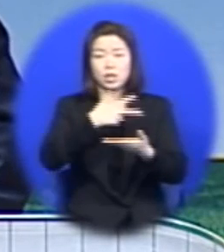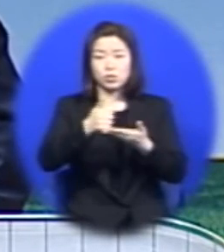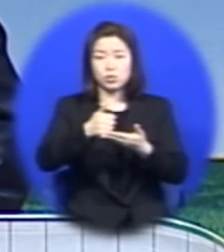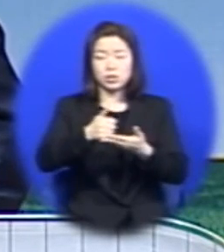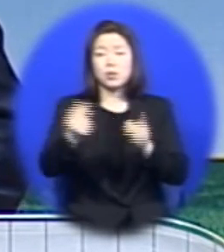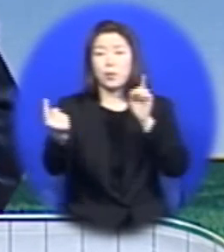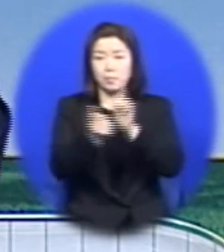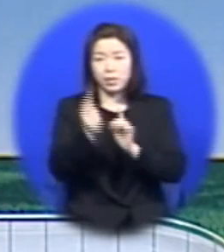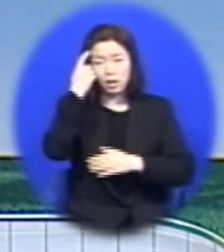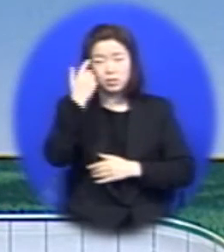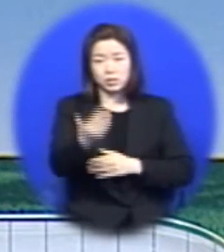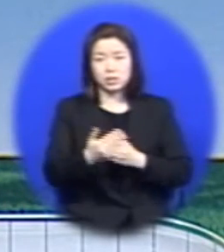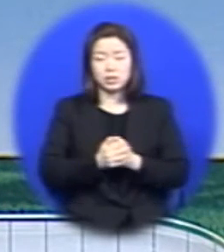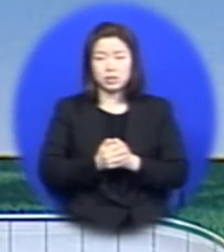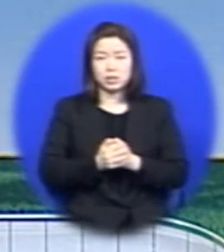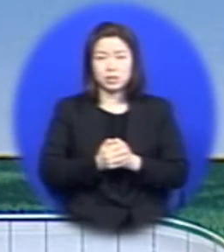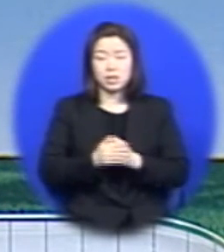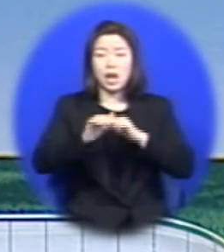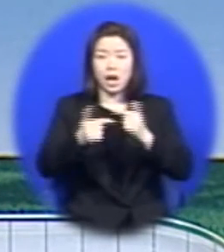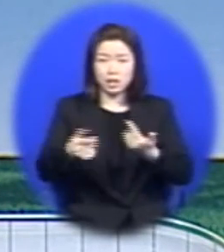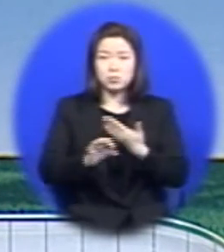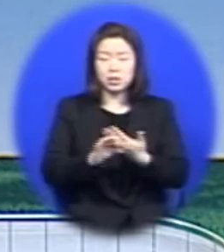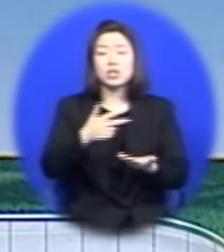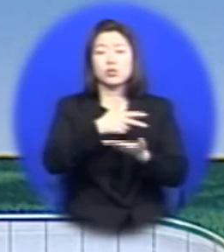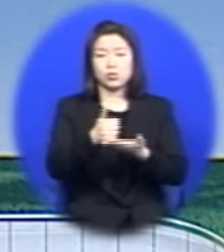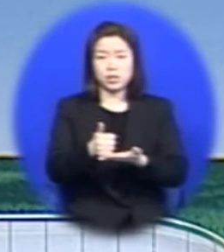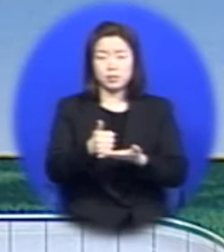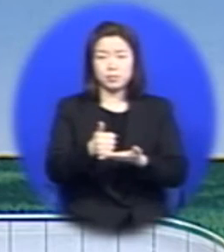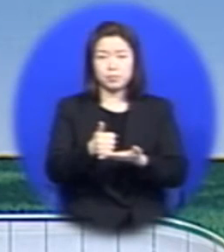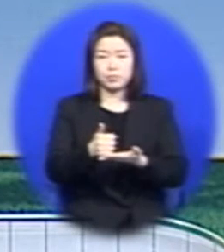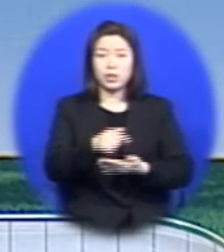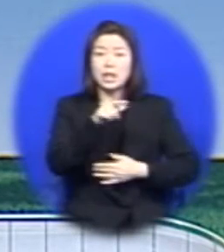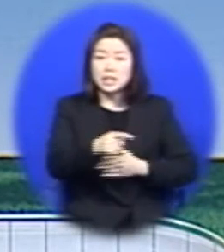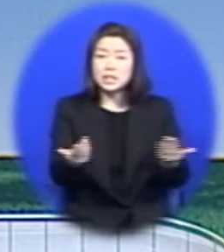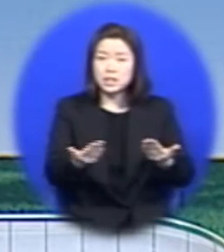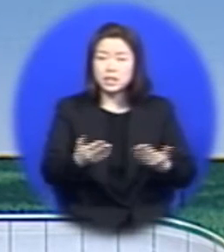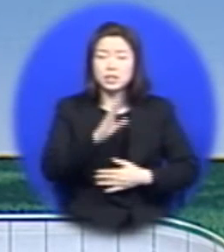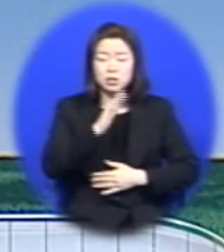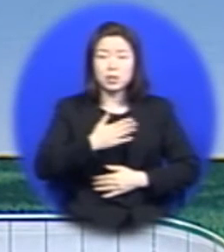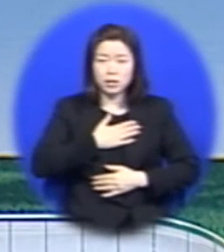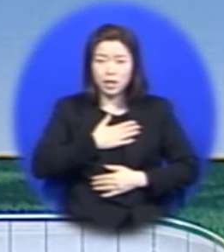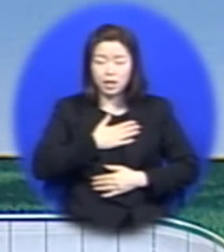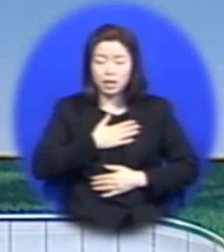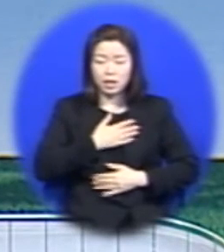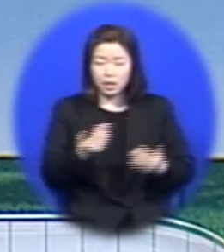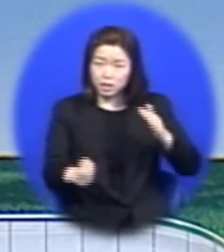것인지 아니면 주님 이 일이 정말 내게 이루어진 것입니까?